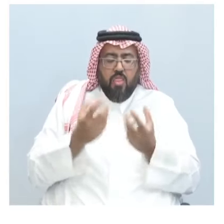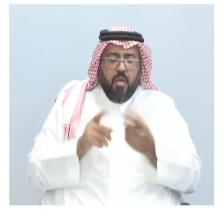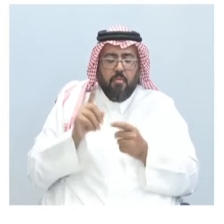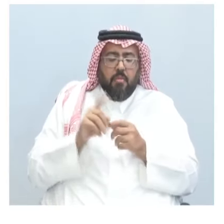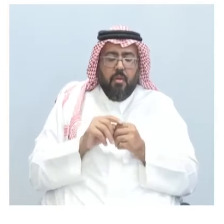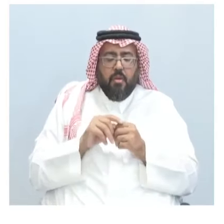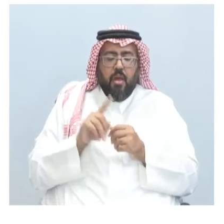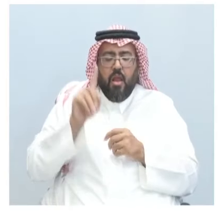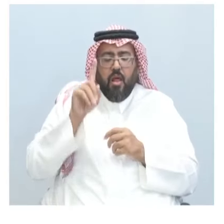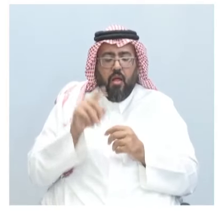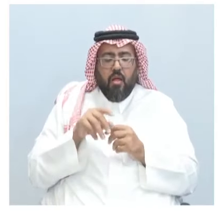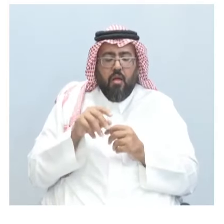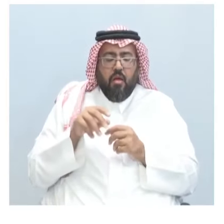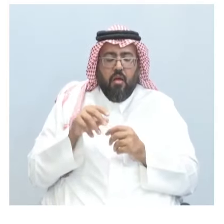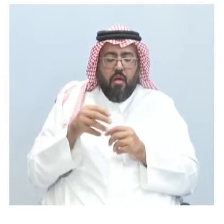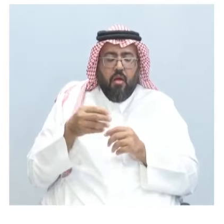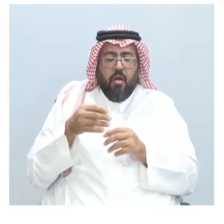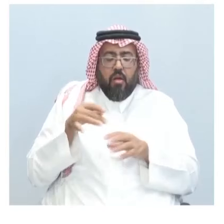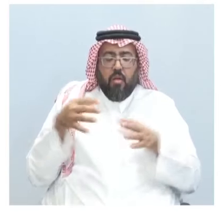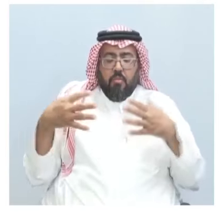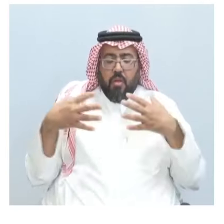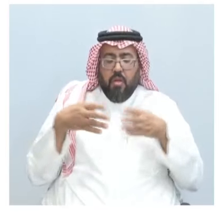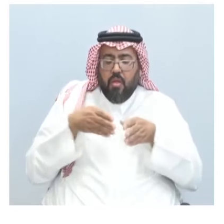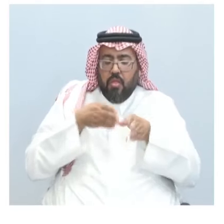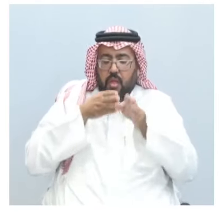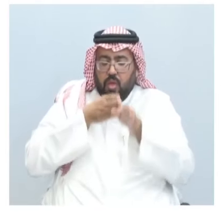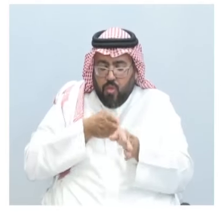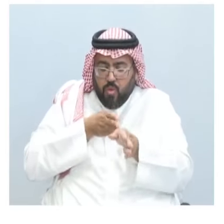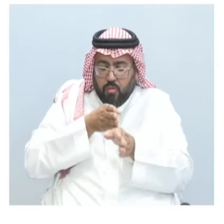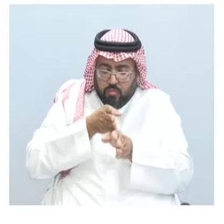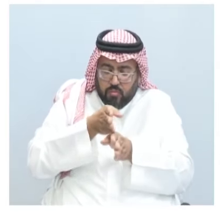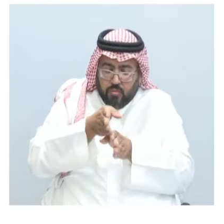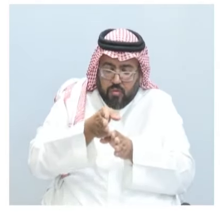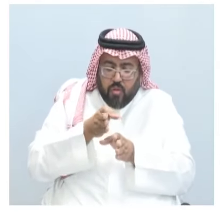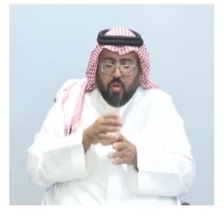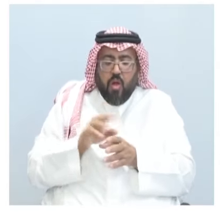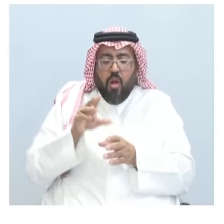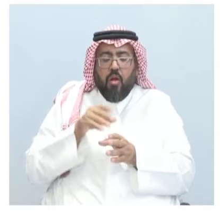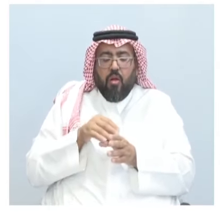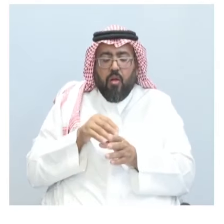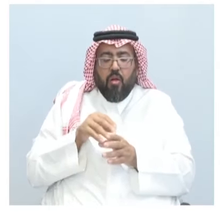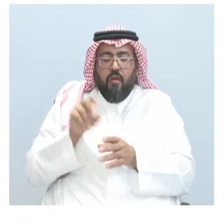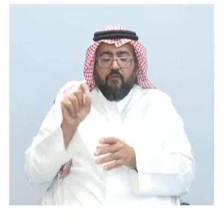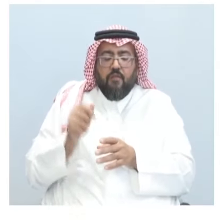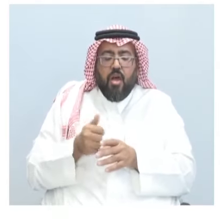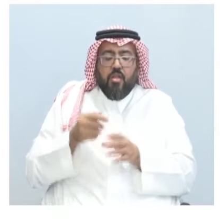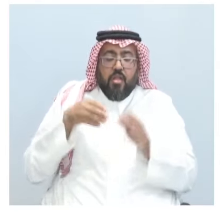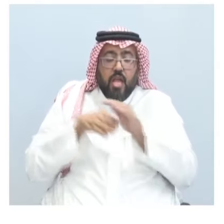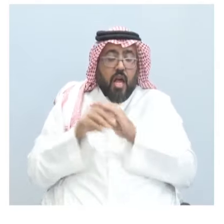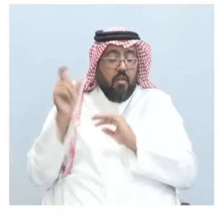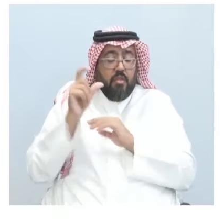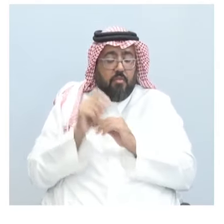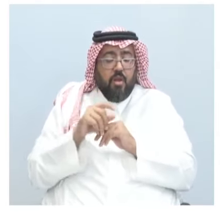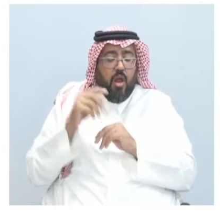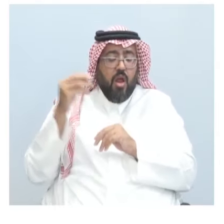اتبع الهدى فاسلم انا قد اوحي الينا من الله